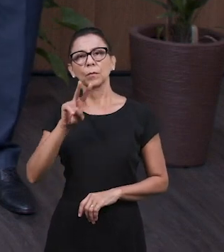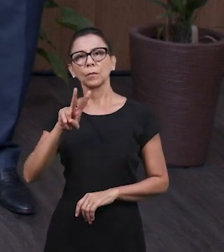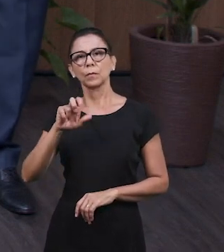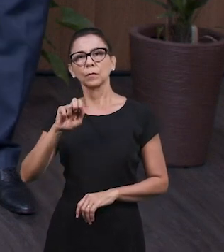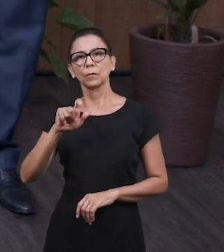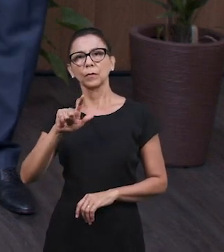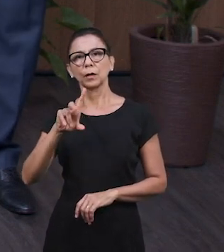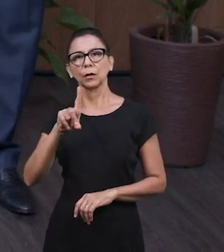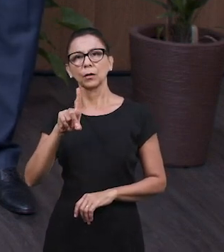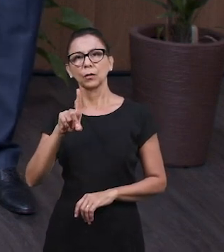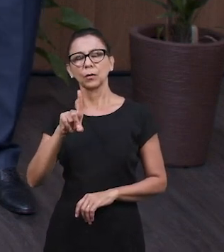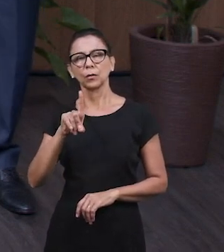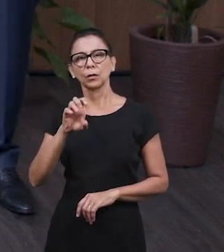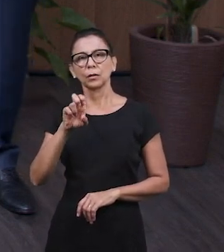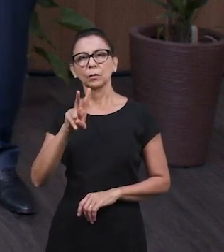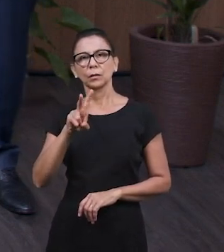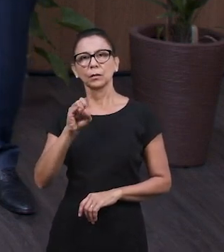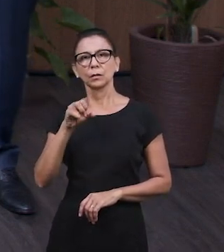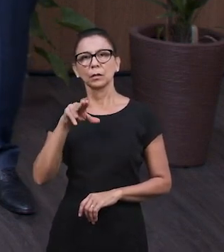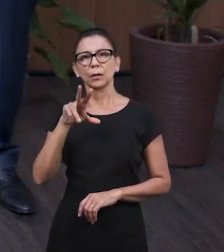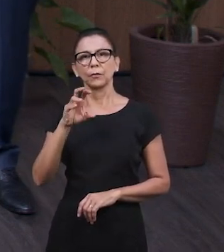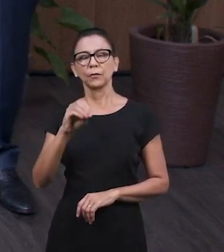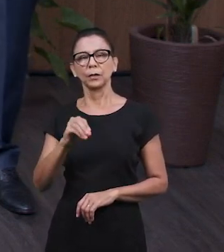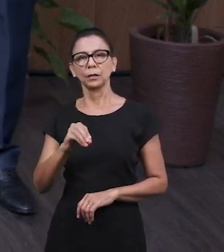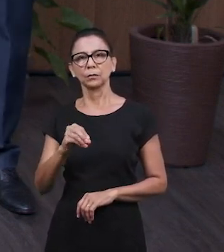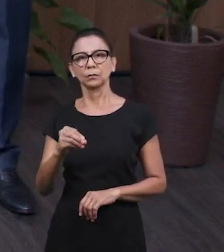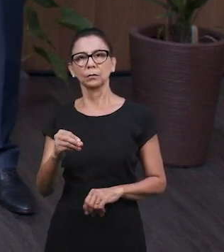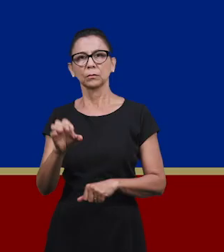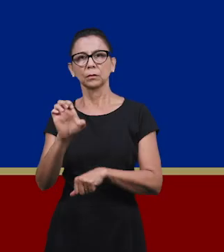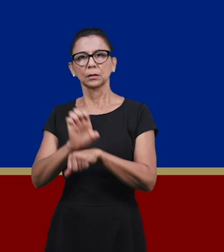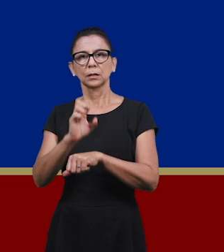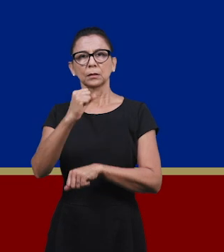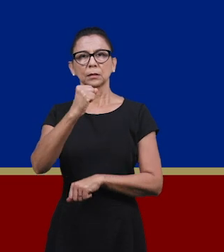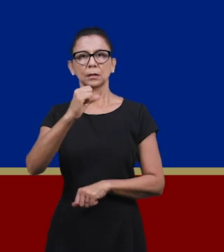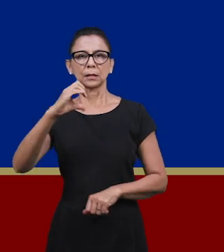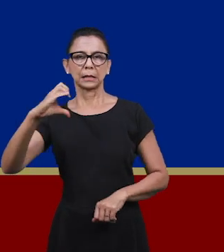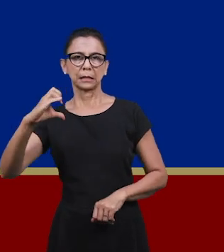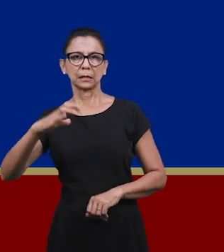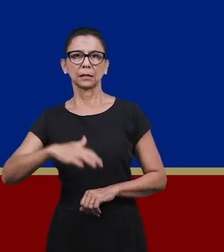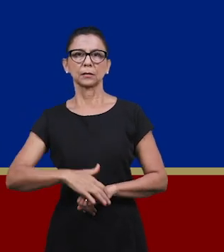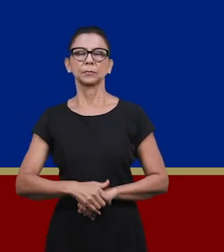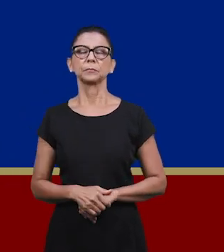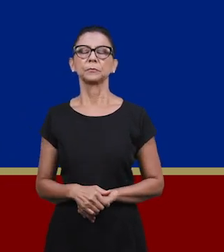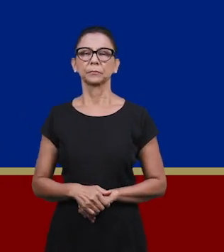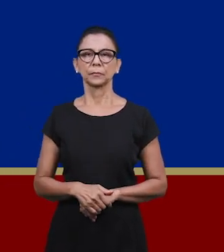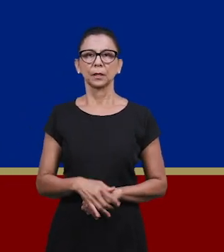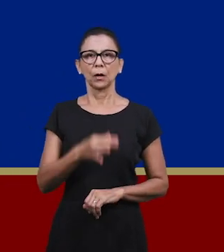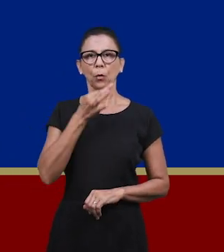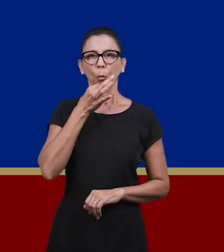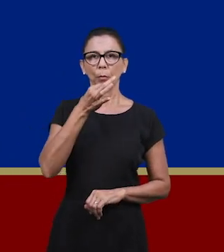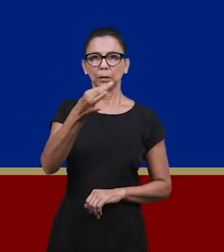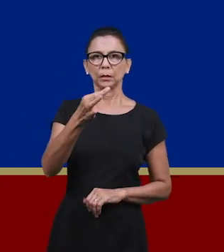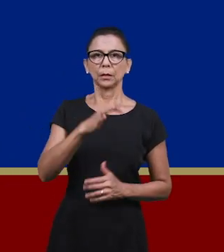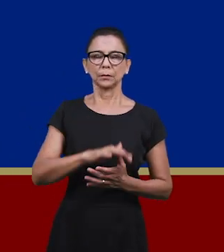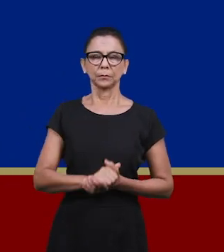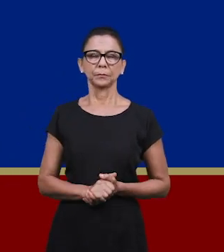envoyé de Valdivino, de Joinville, Santa Catarina, au sud du Brésil, qui nous a dit,